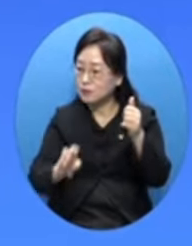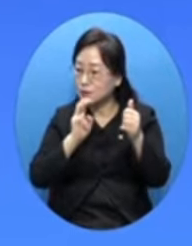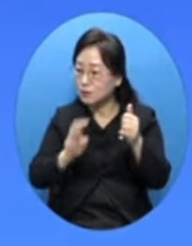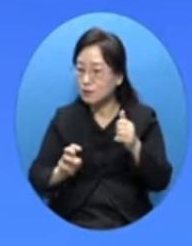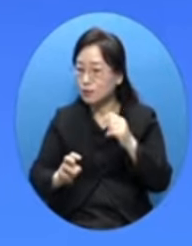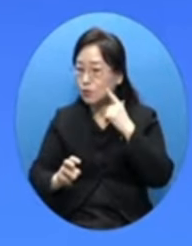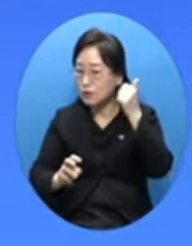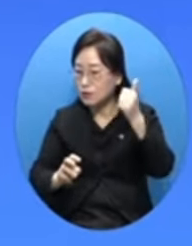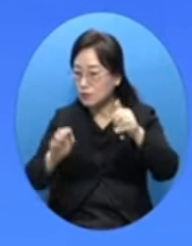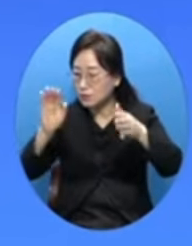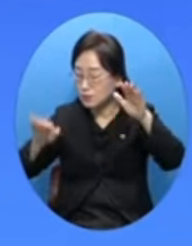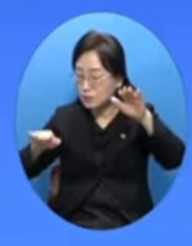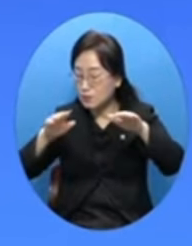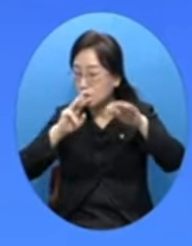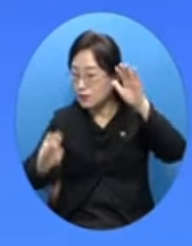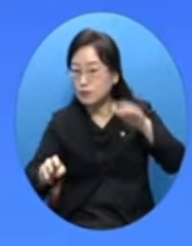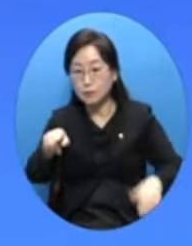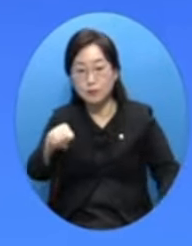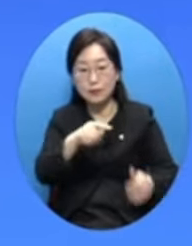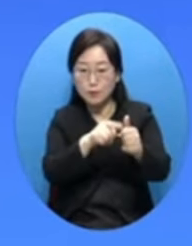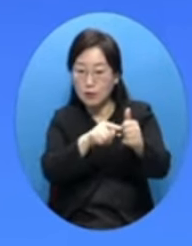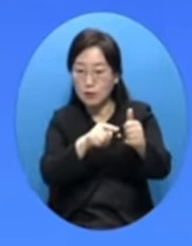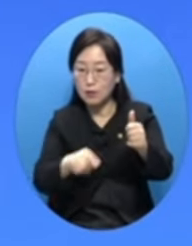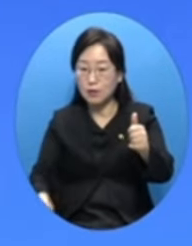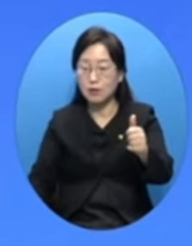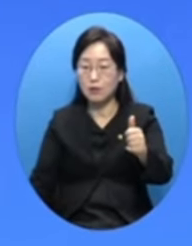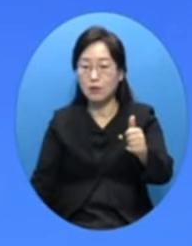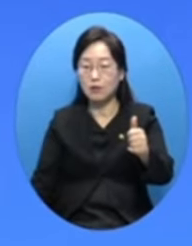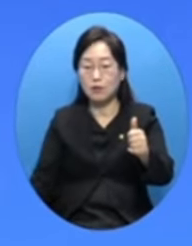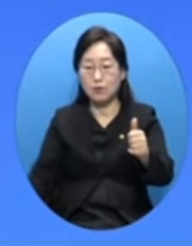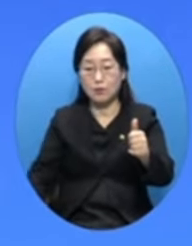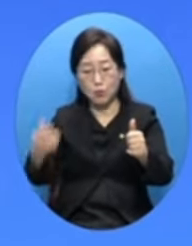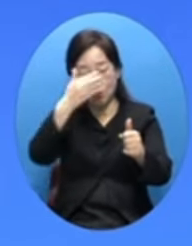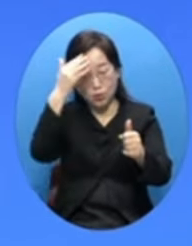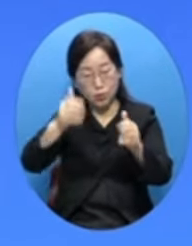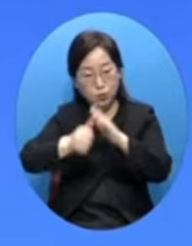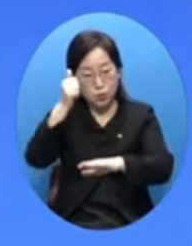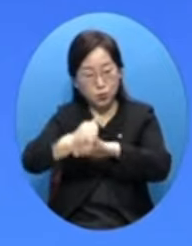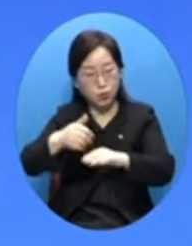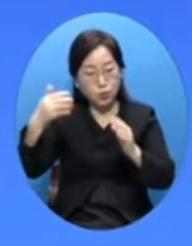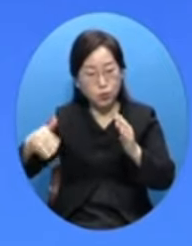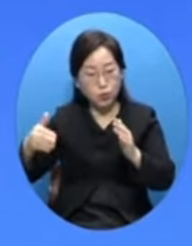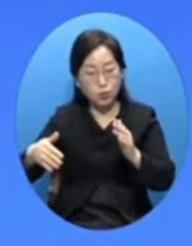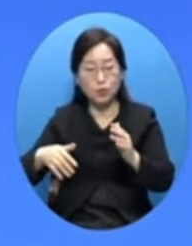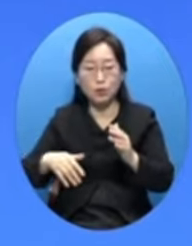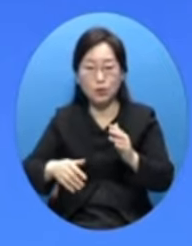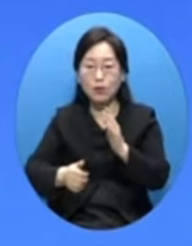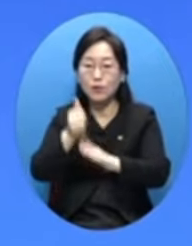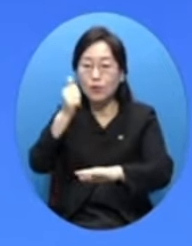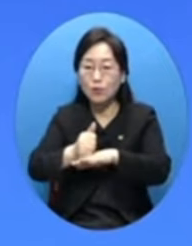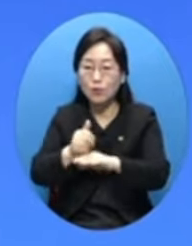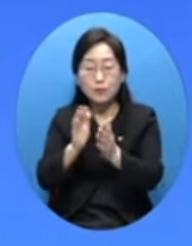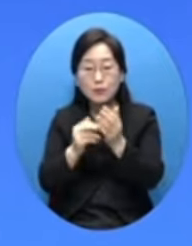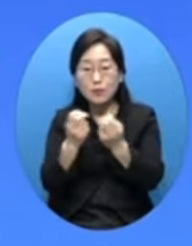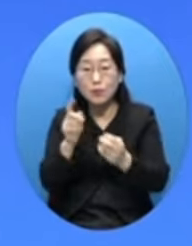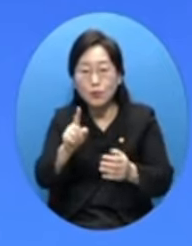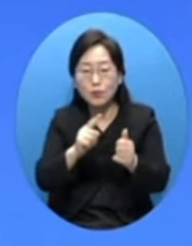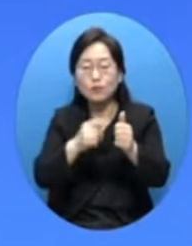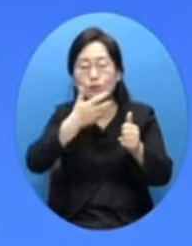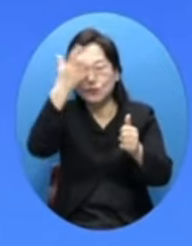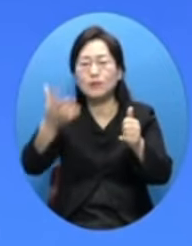체가 나는데 젊은 나이 대성공을 한 그것을 보면서 감탄했고 그 성공의 비결이 그 꿈을 가진